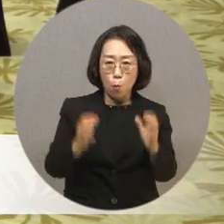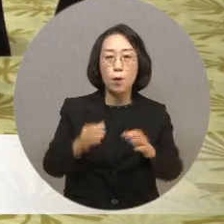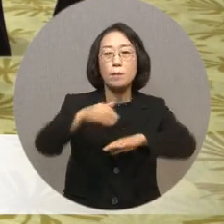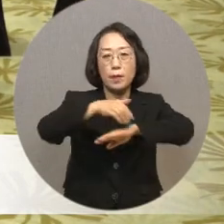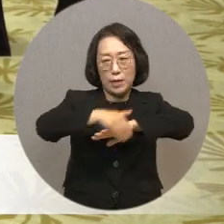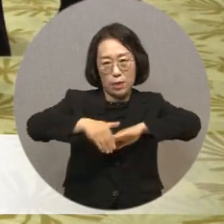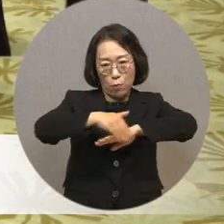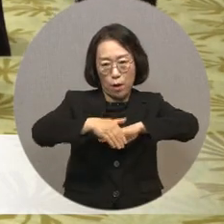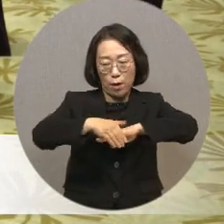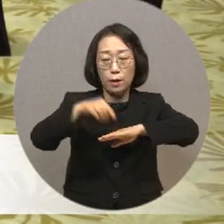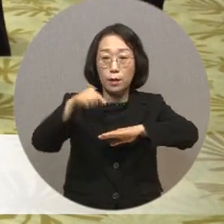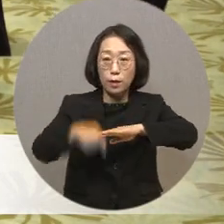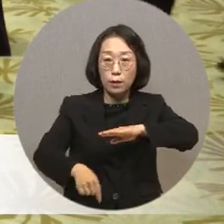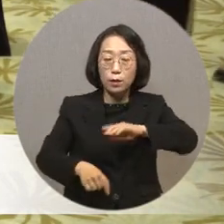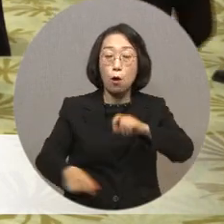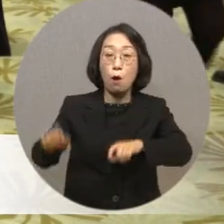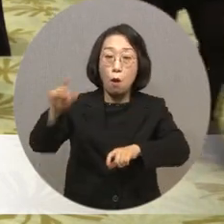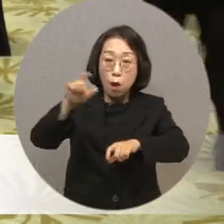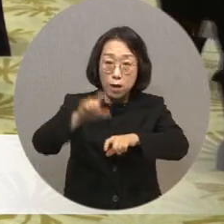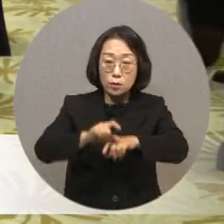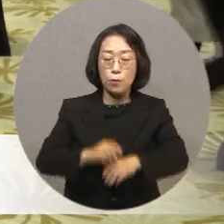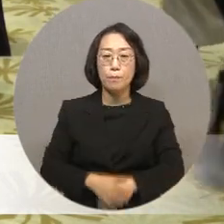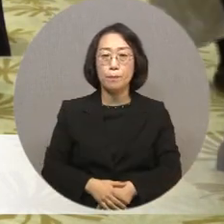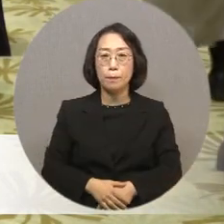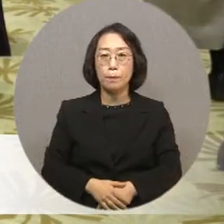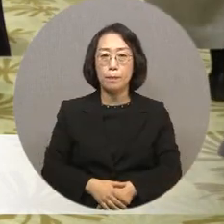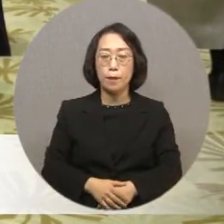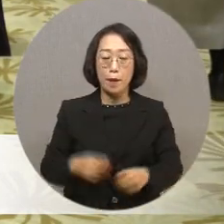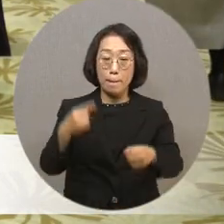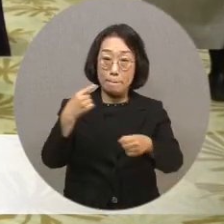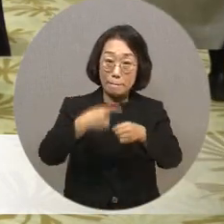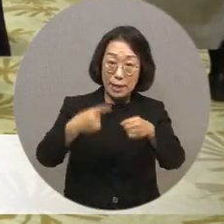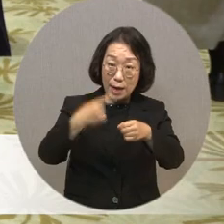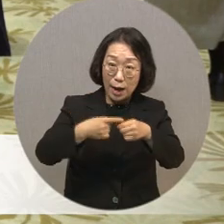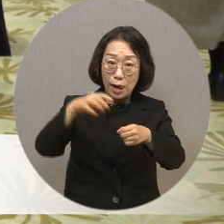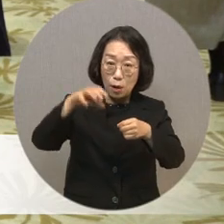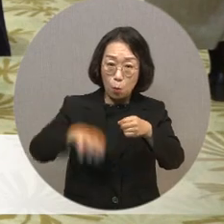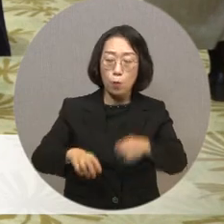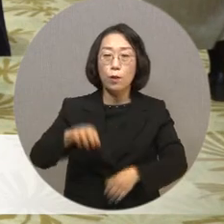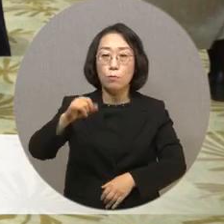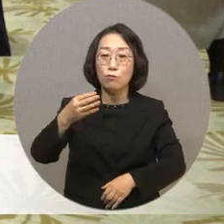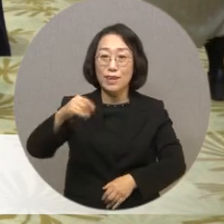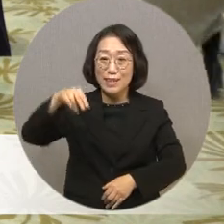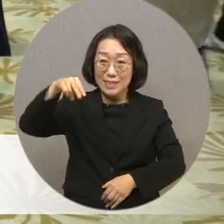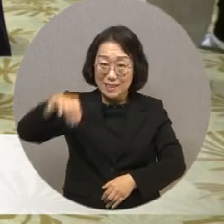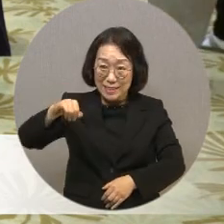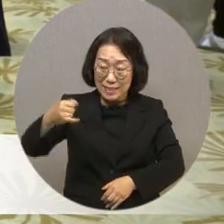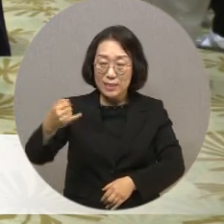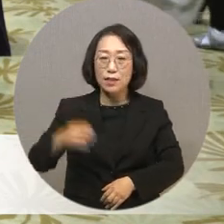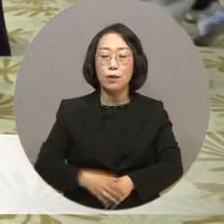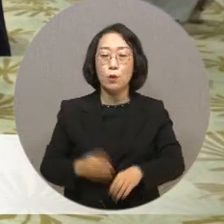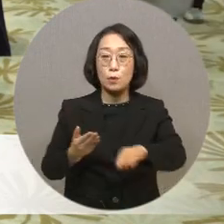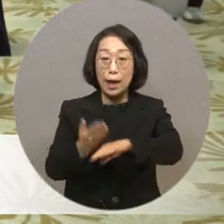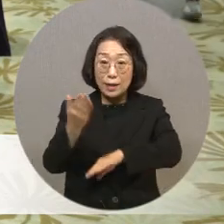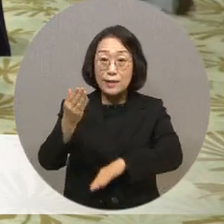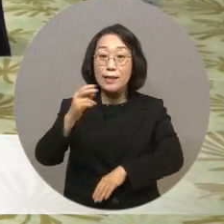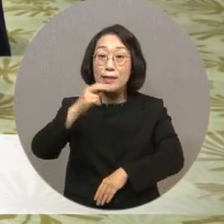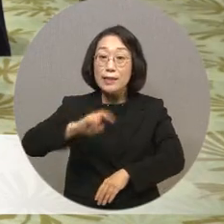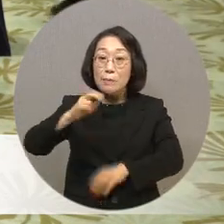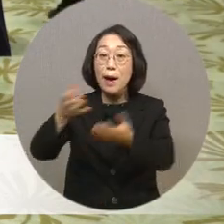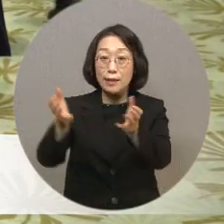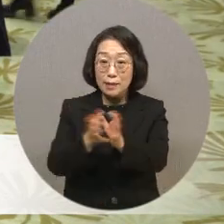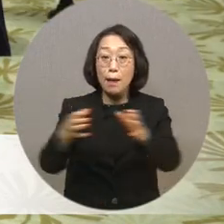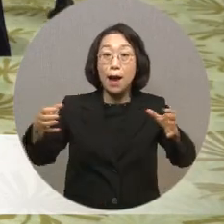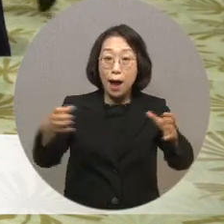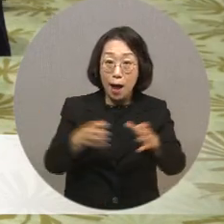되었고요. 아울러서 그 미랄의 브릿지온 아르떼, 그 다음에 아르브리 코리아 등과 연계해서